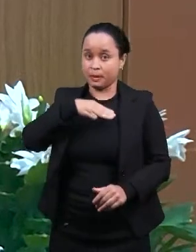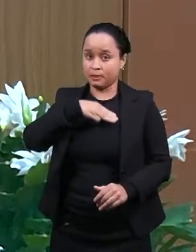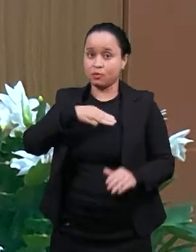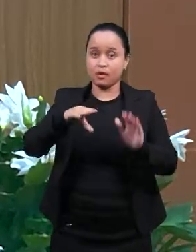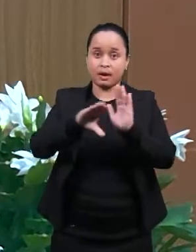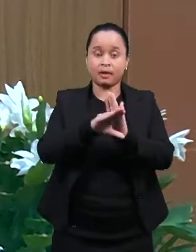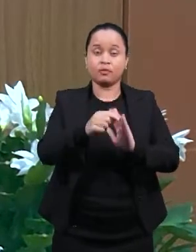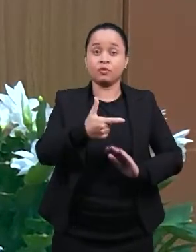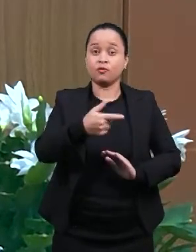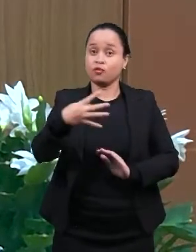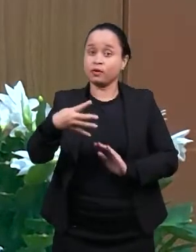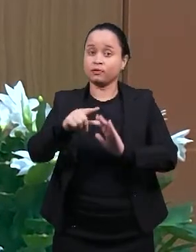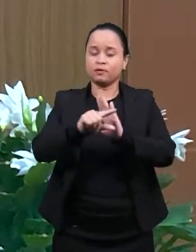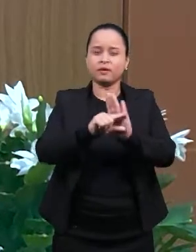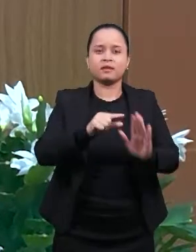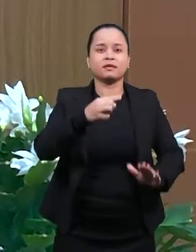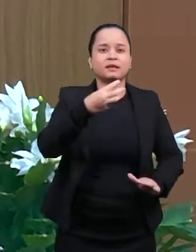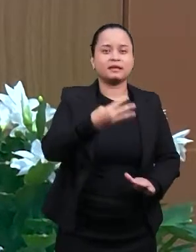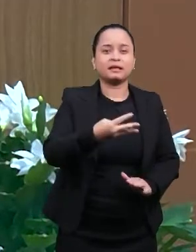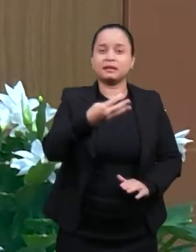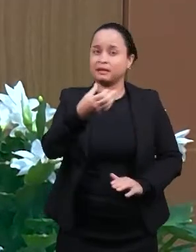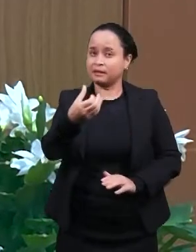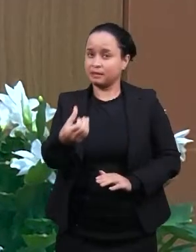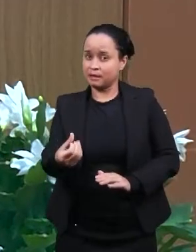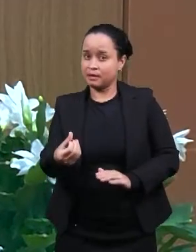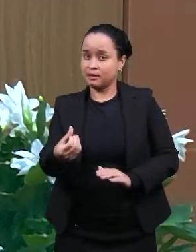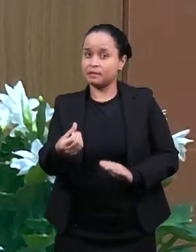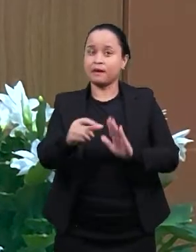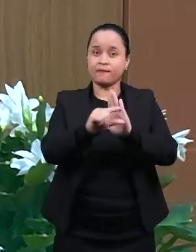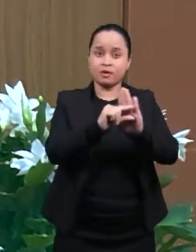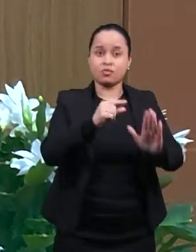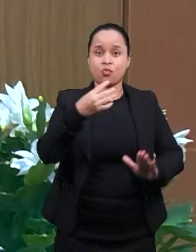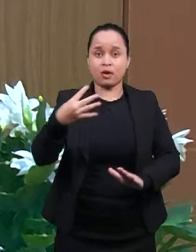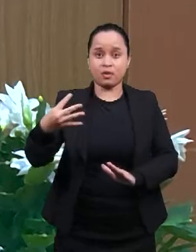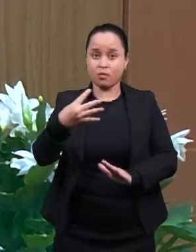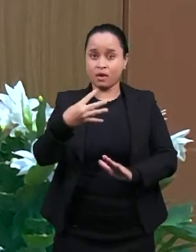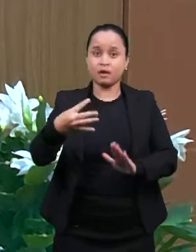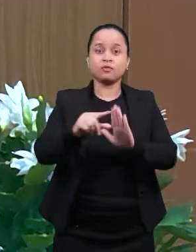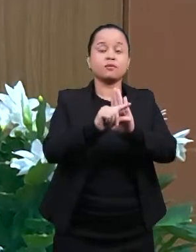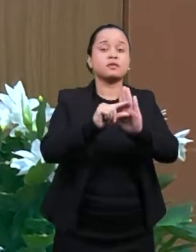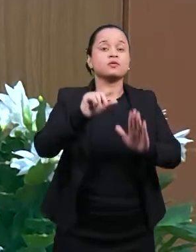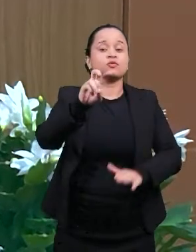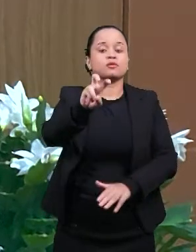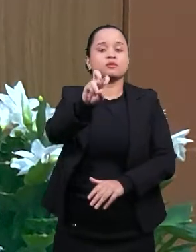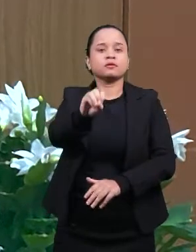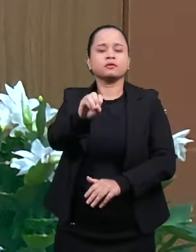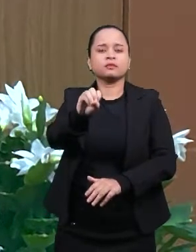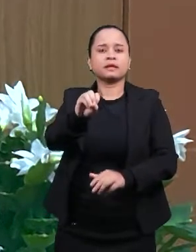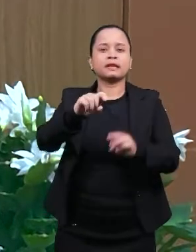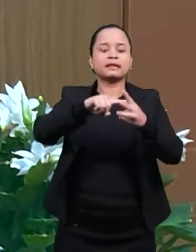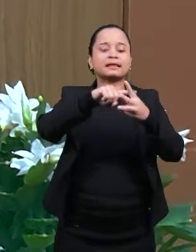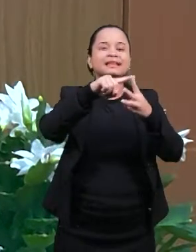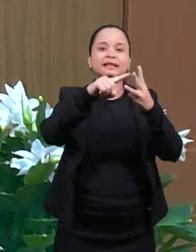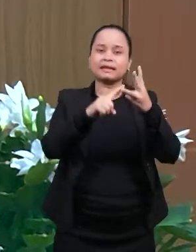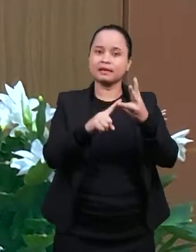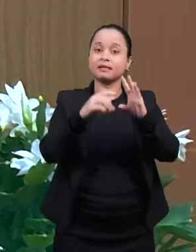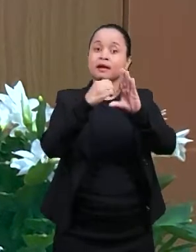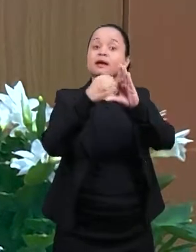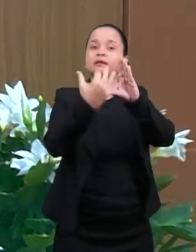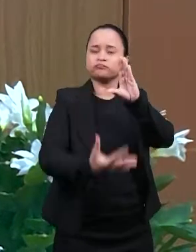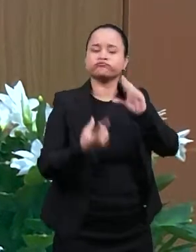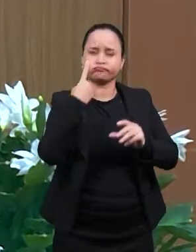24 главе, и Он в 36 стихе, мы видим